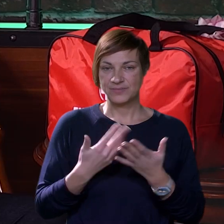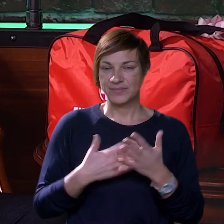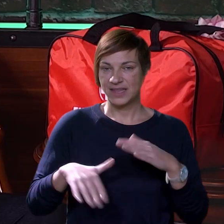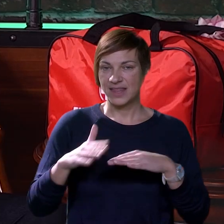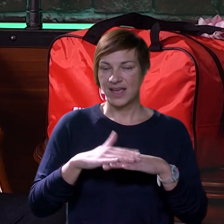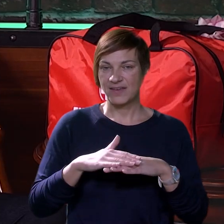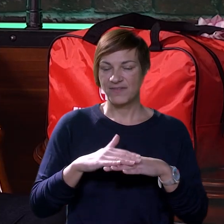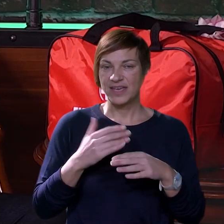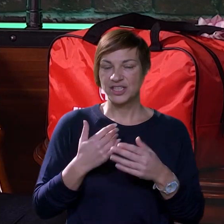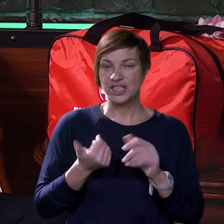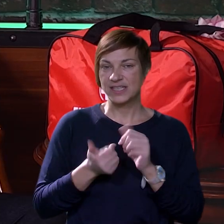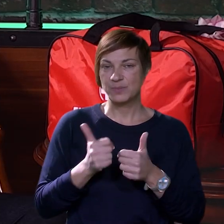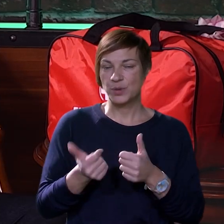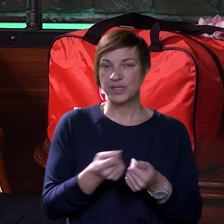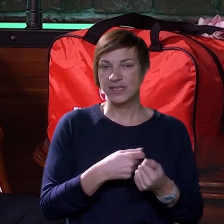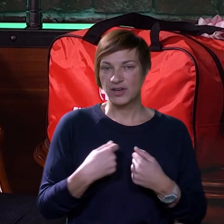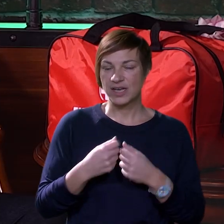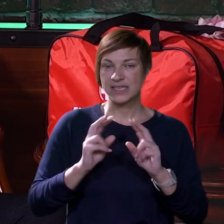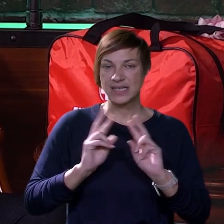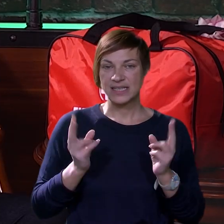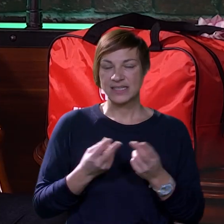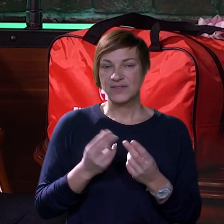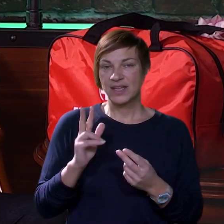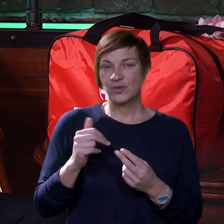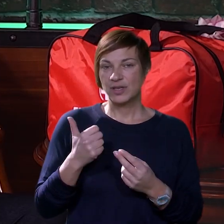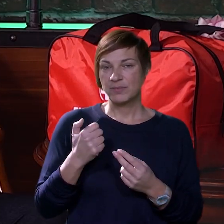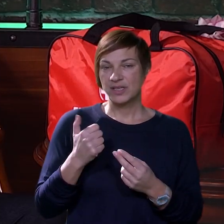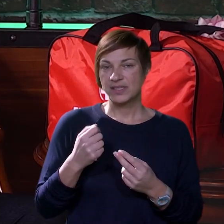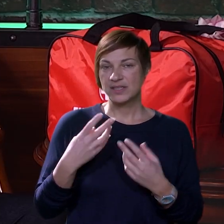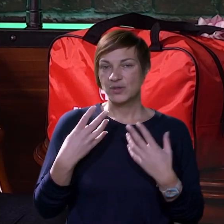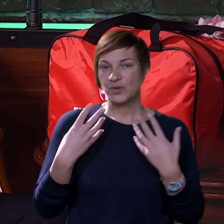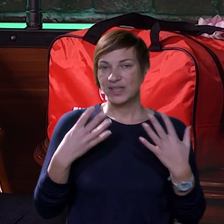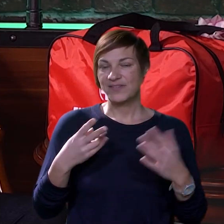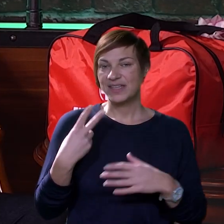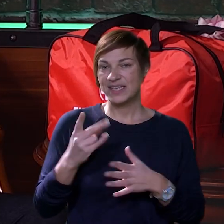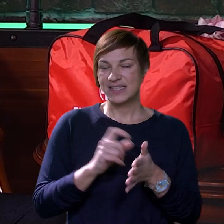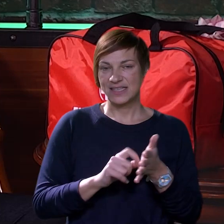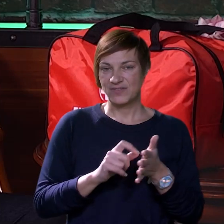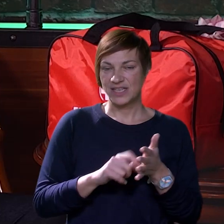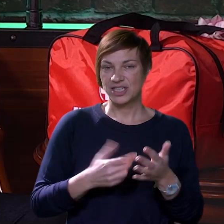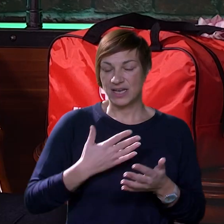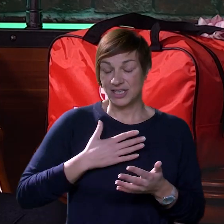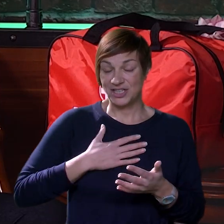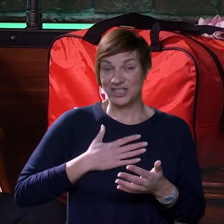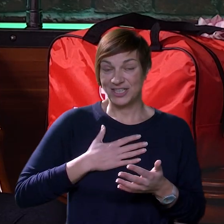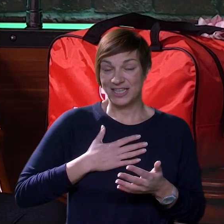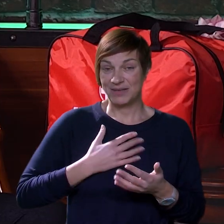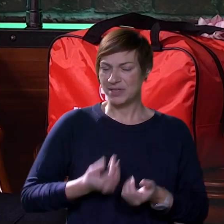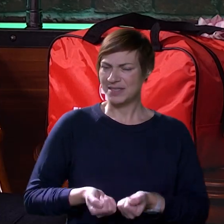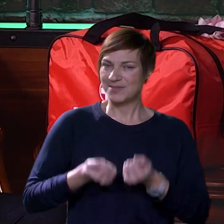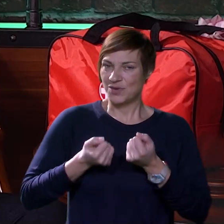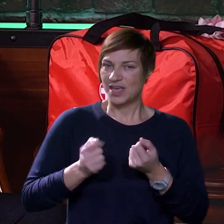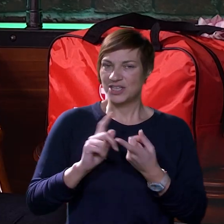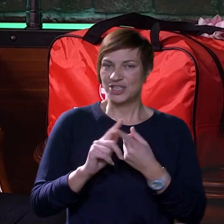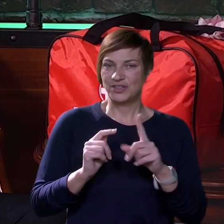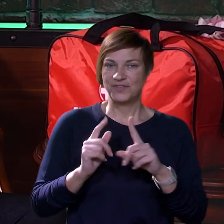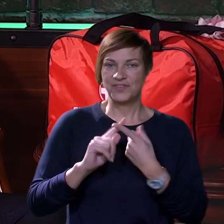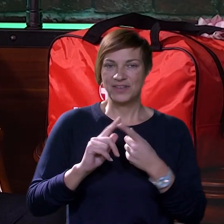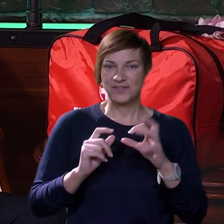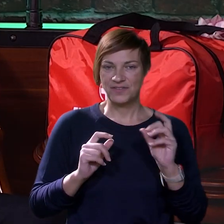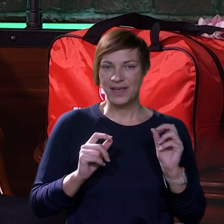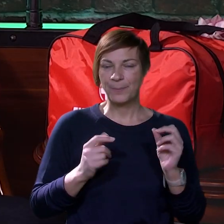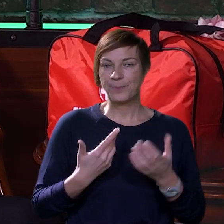je najveća sportska organizacija na svijetu, jeli? Ona ima 192 članica. Znači, mi smo jači i od FIFA.